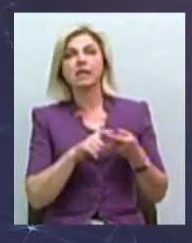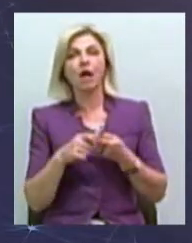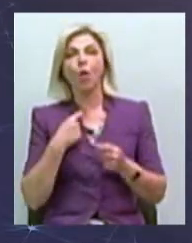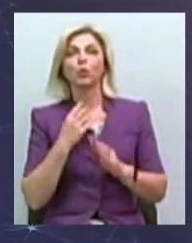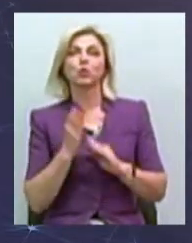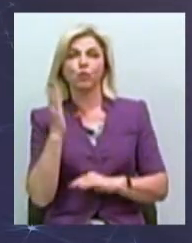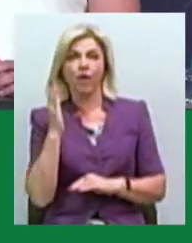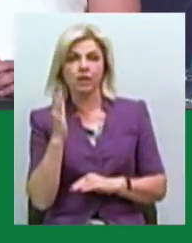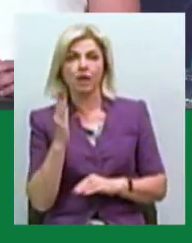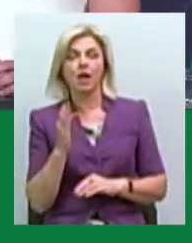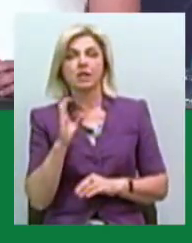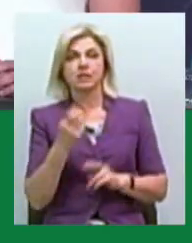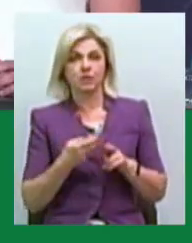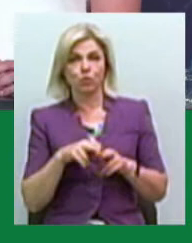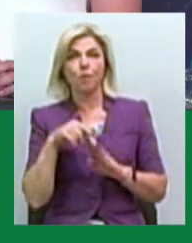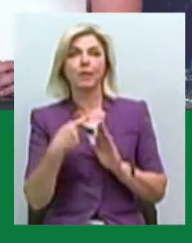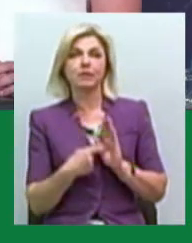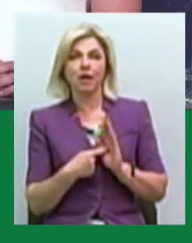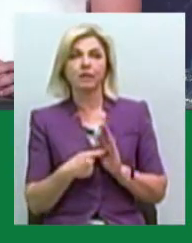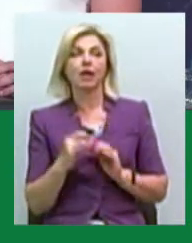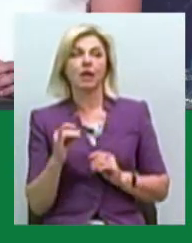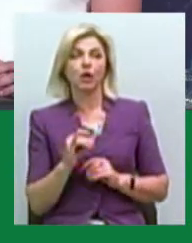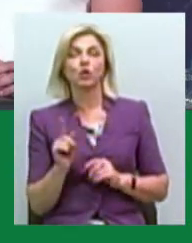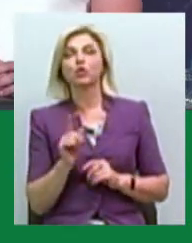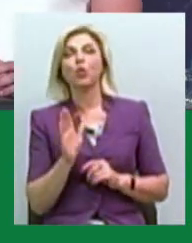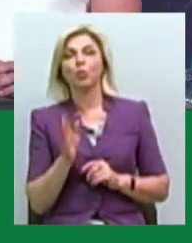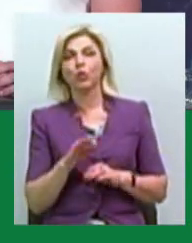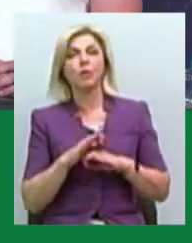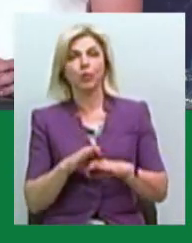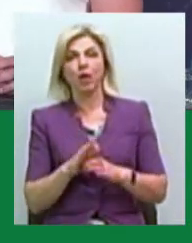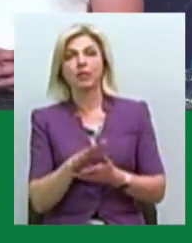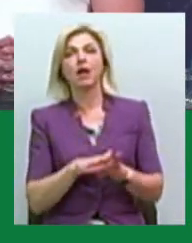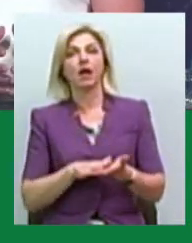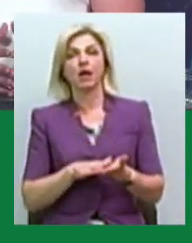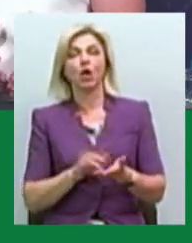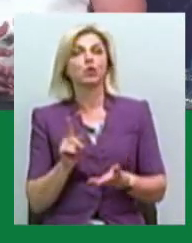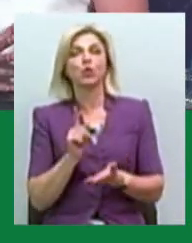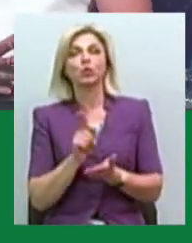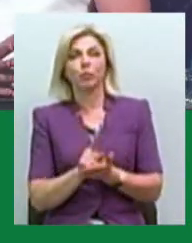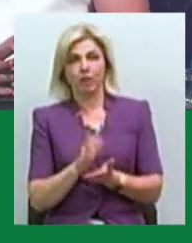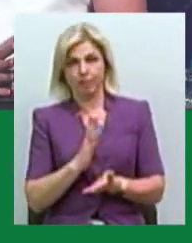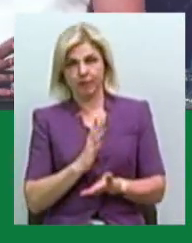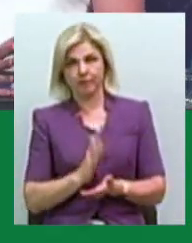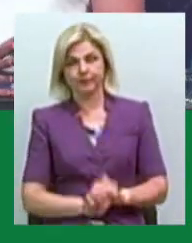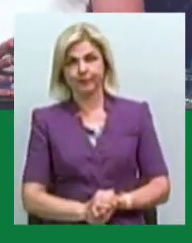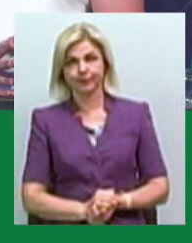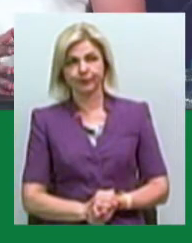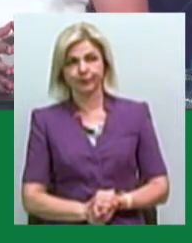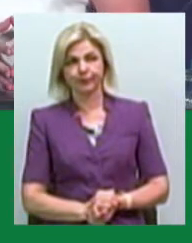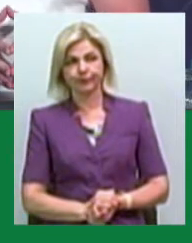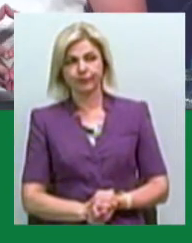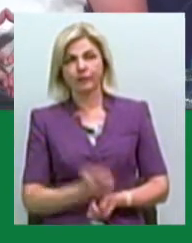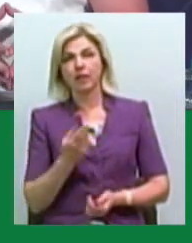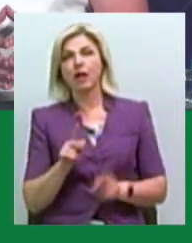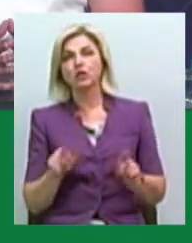саме ось з цього питання і що буде відбуватися далі, що може або має дивіться, відбутися для створення